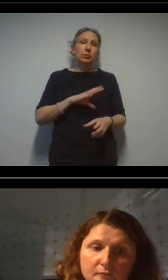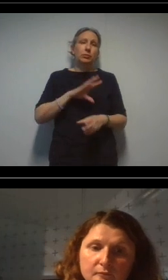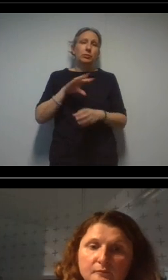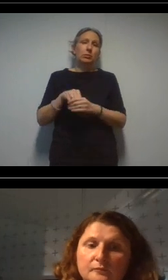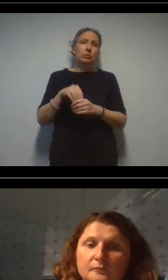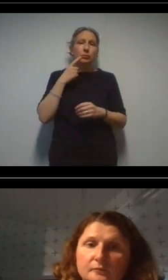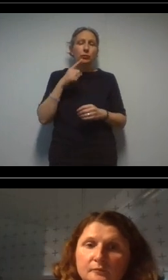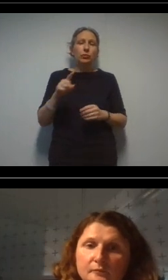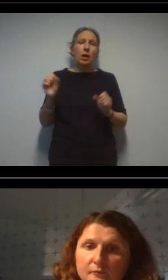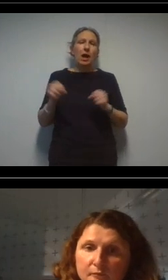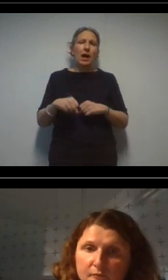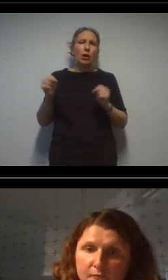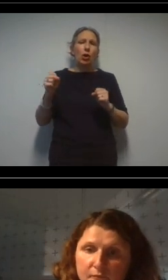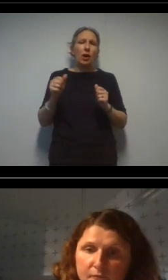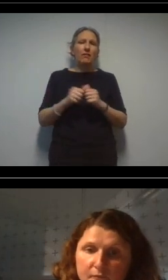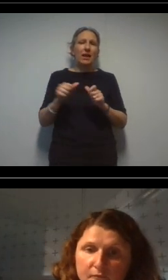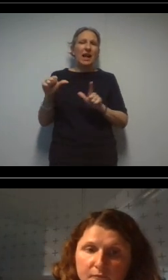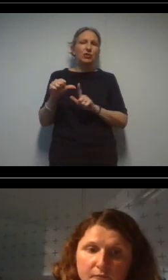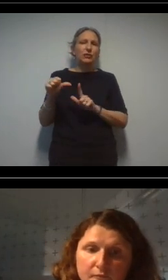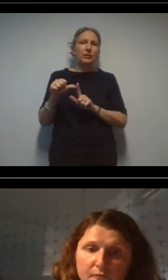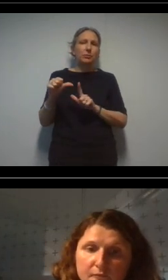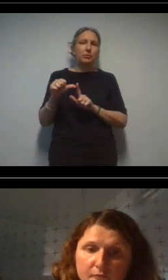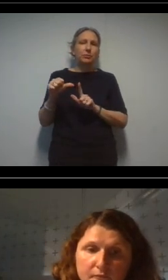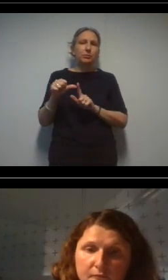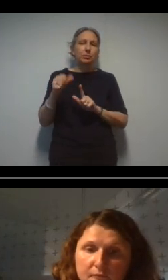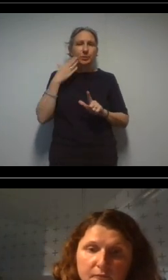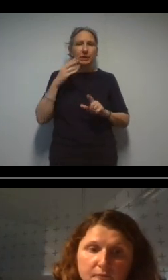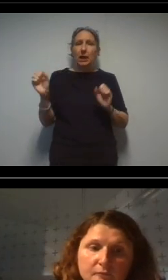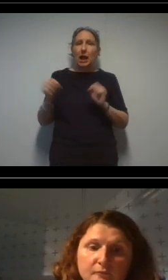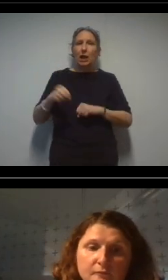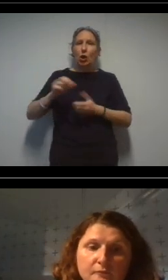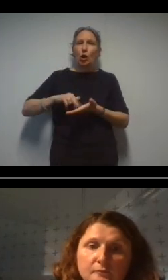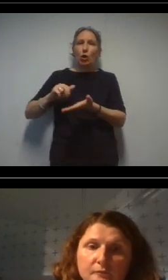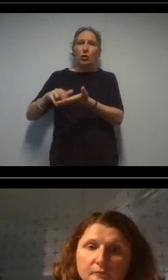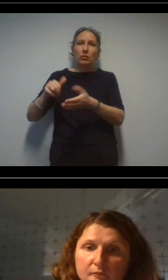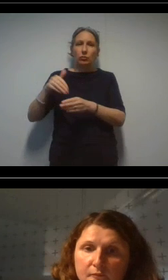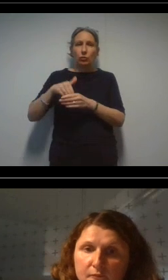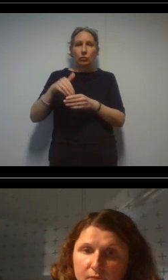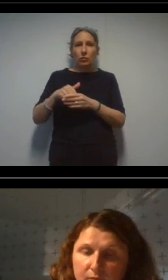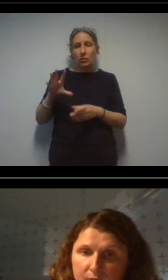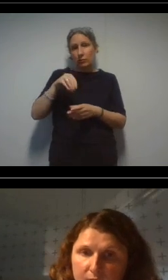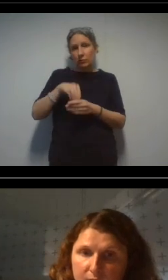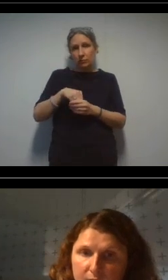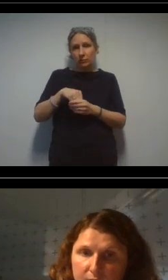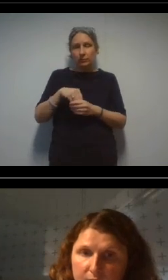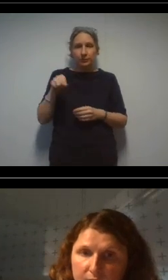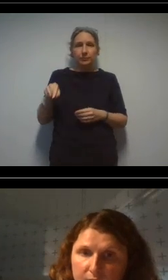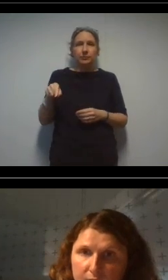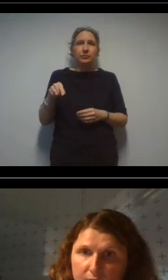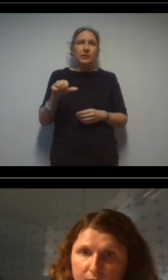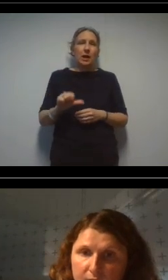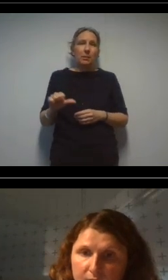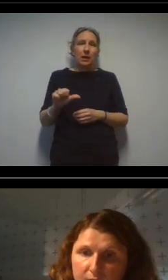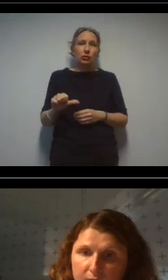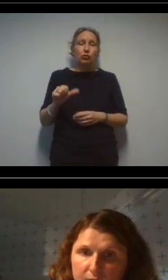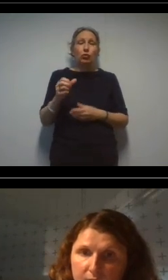vous avez un accord avec la GFIP, donc vous prenez le budget de cet accord en plus pour financer Arpège. Et sinon, ça peut